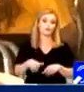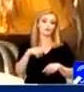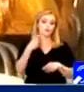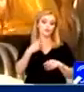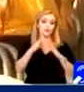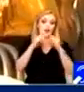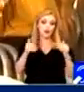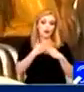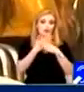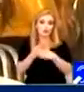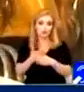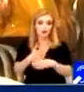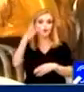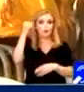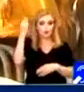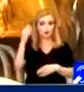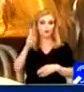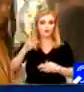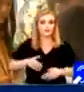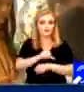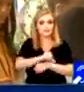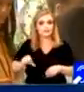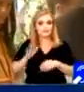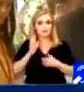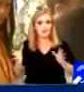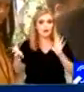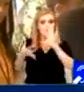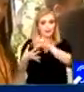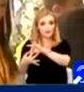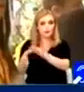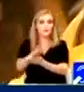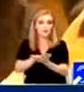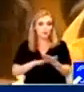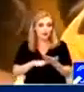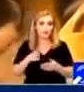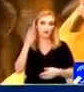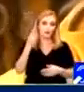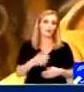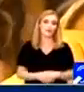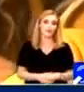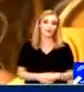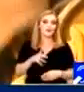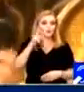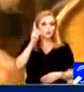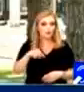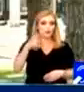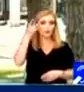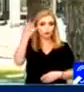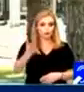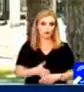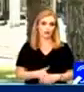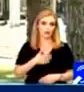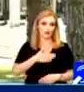copiii basarabeni din străinătate să mențină legăturile emoționale, identitare și culturale cu țara în care s-au născut.